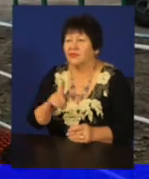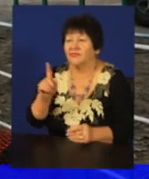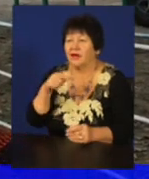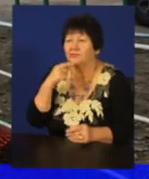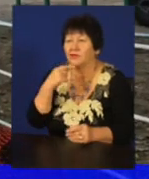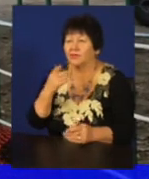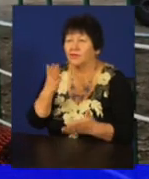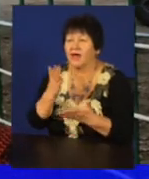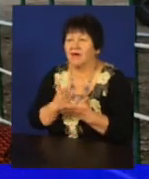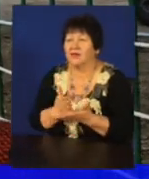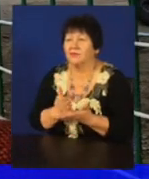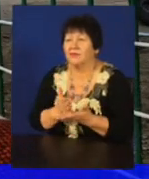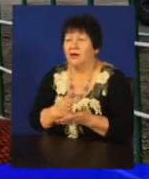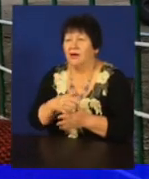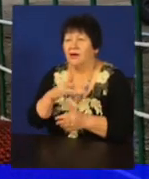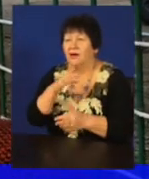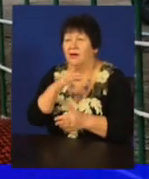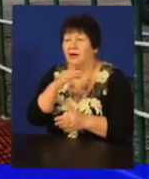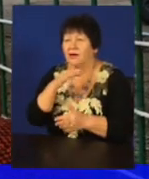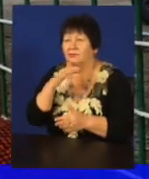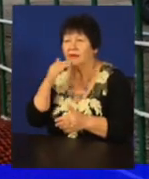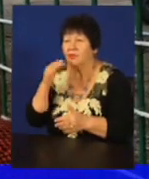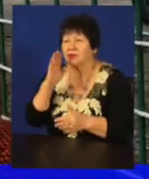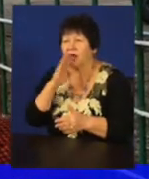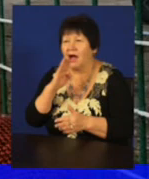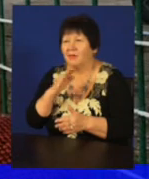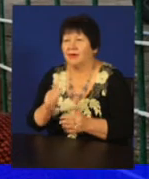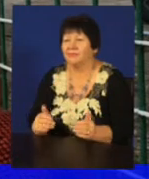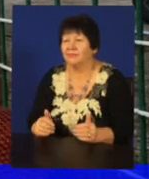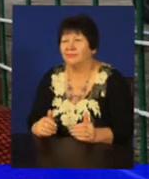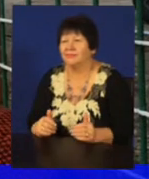vorbitorii, avem în Raionul Iova o apă foarte